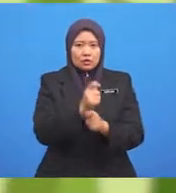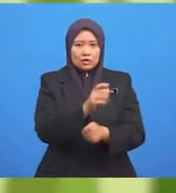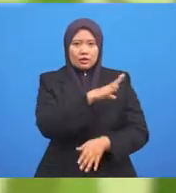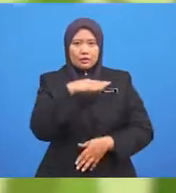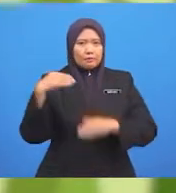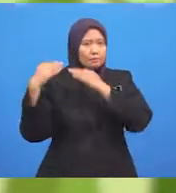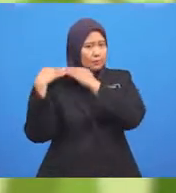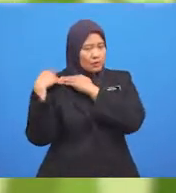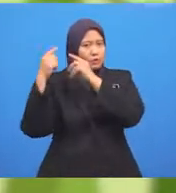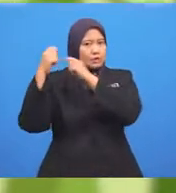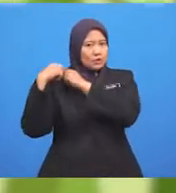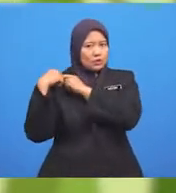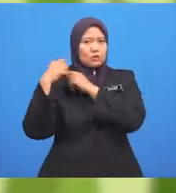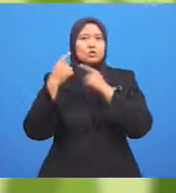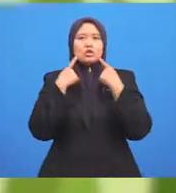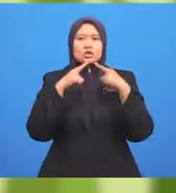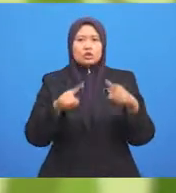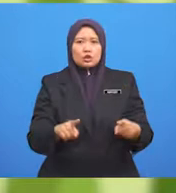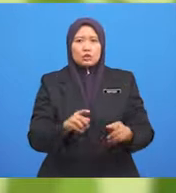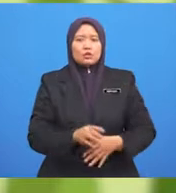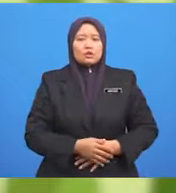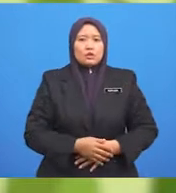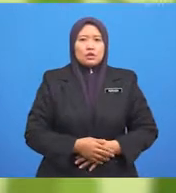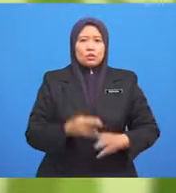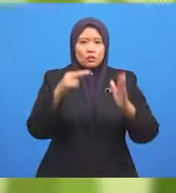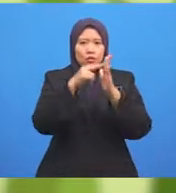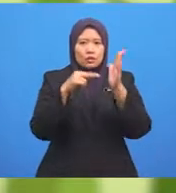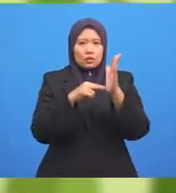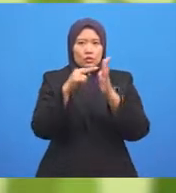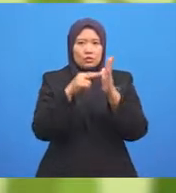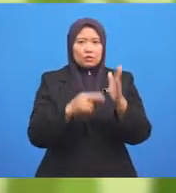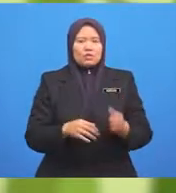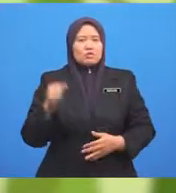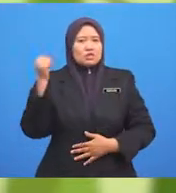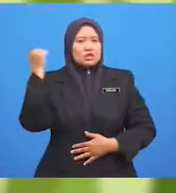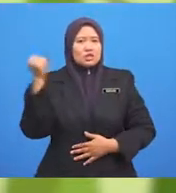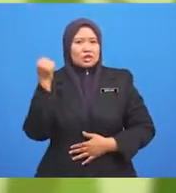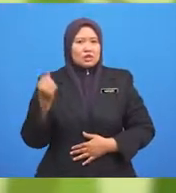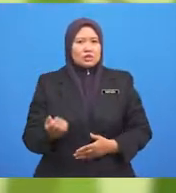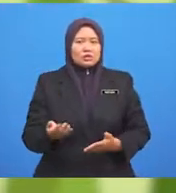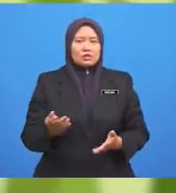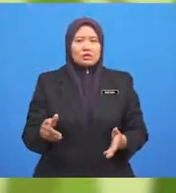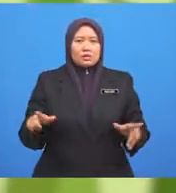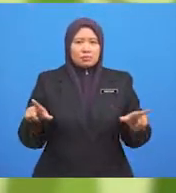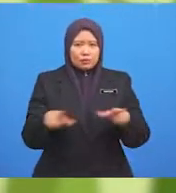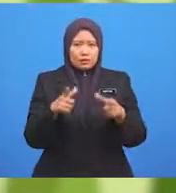tanggungjawab menegakkan undang-undang harus sentiasa berlaku adil dengan